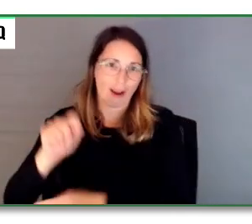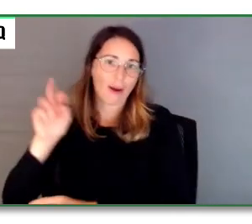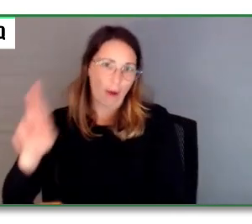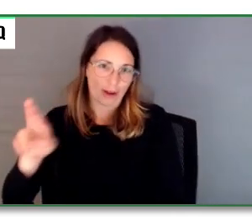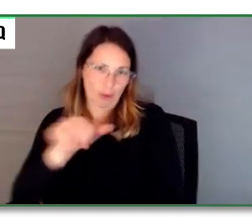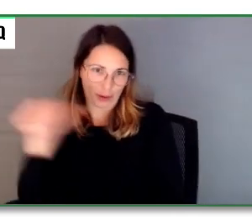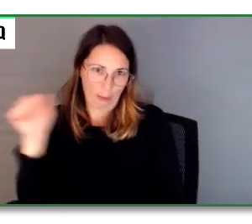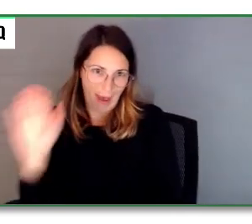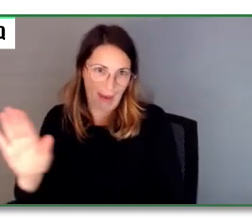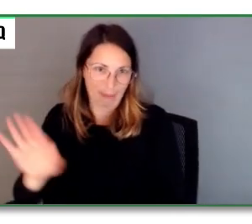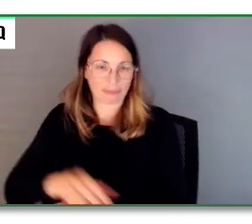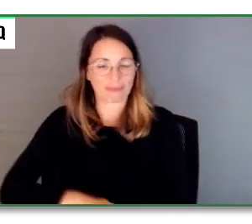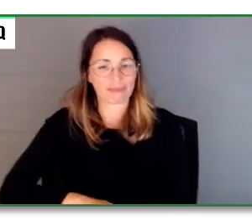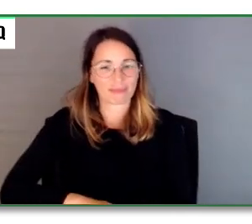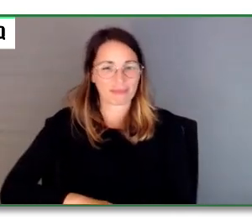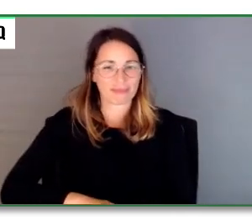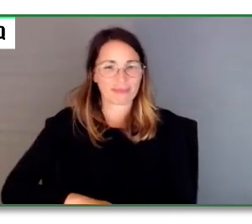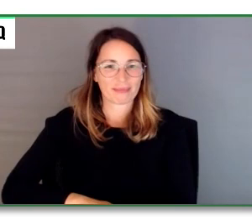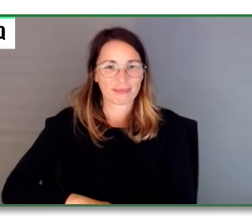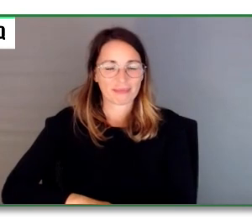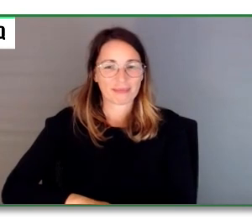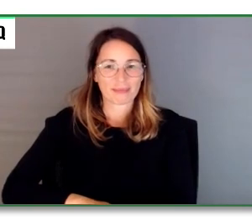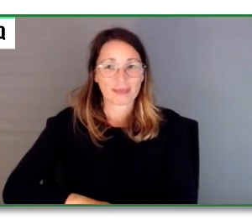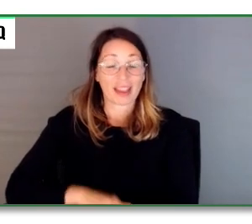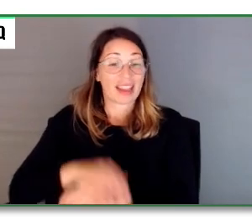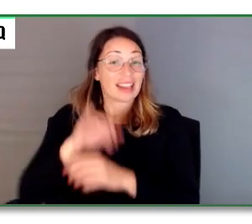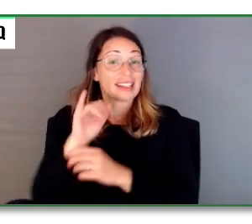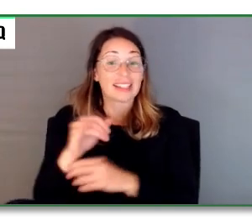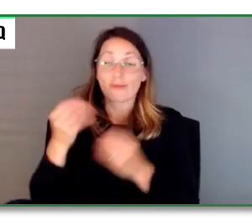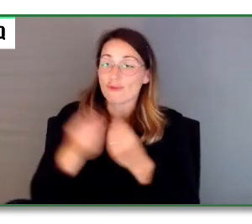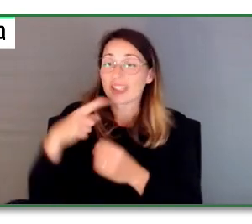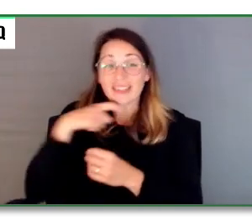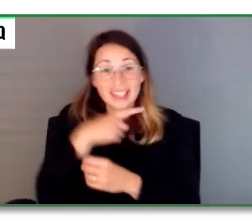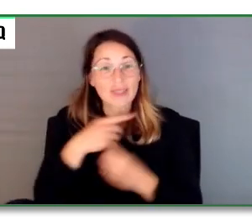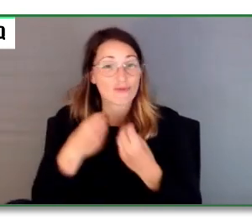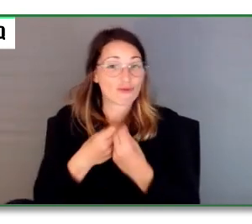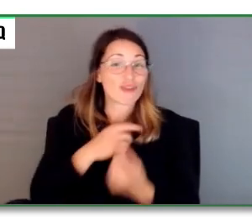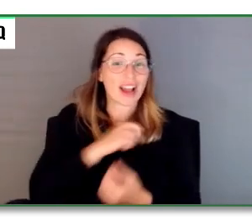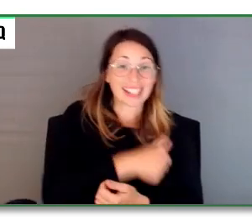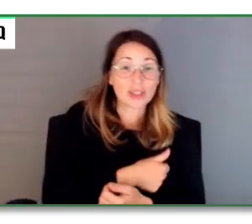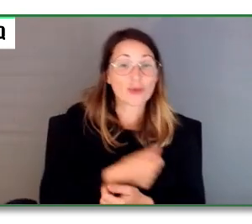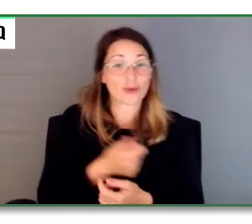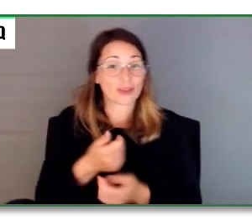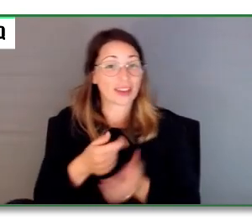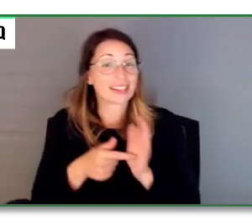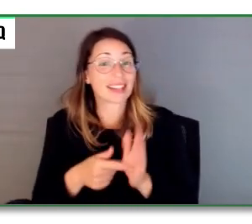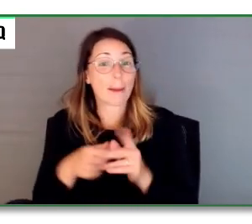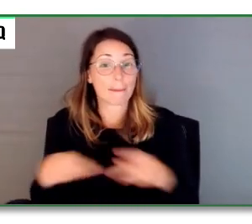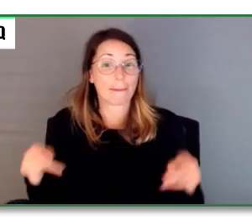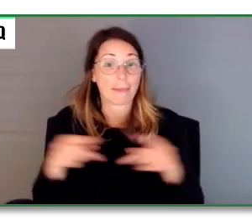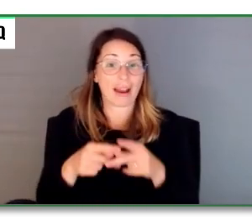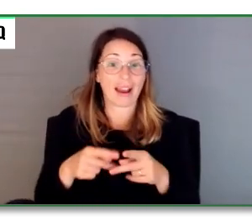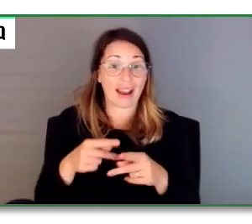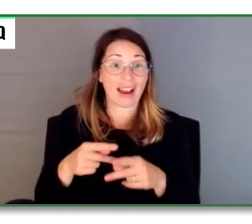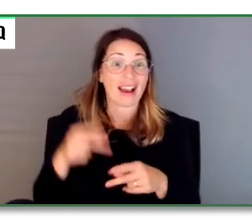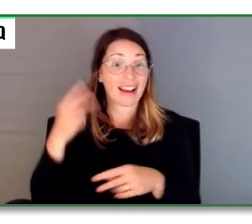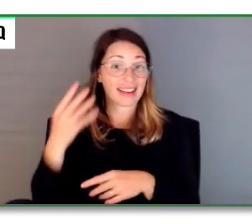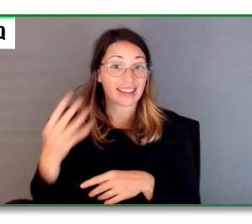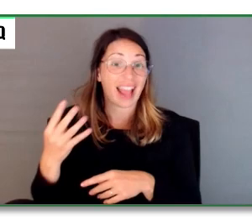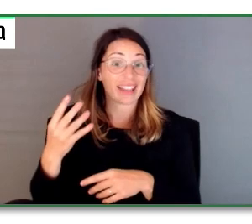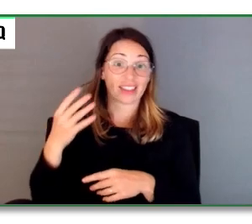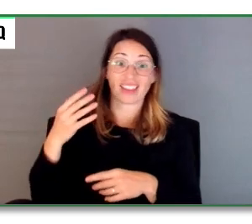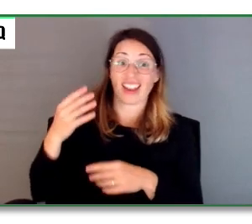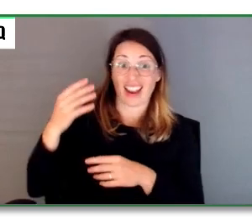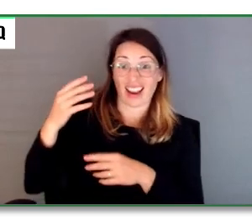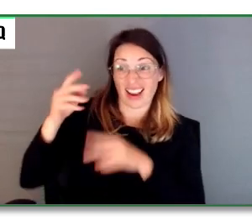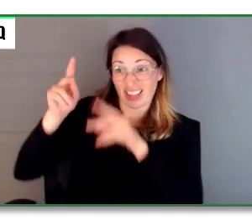S'il y a beaucoup de difficultés, beaucoup d'altitude, on dit que c'est un parc à 4 Sherpas. Si c'est un terrain